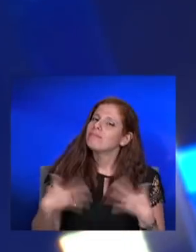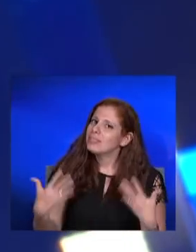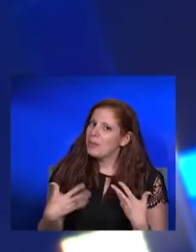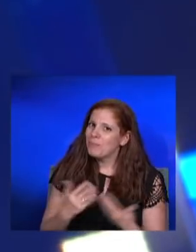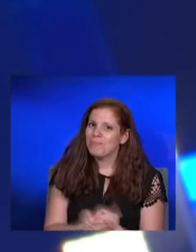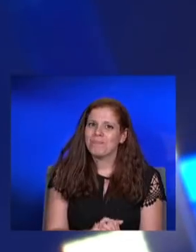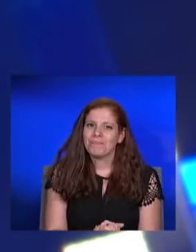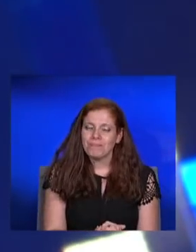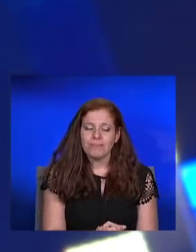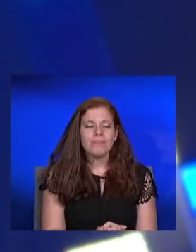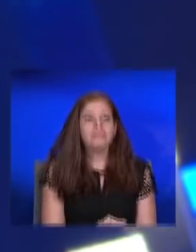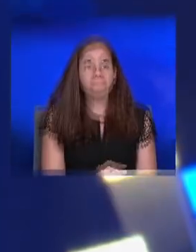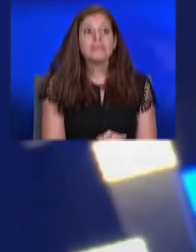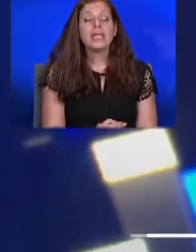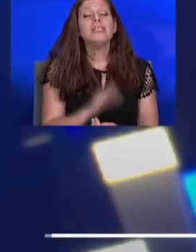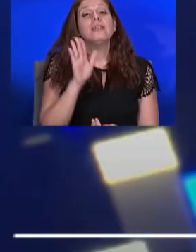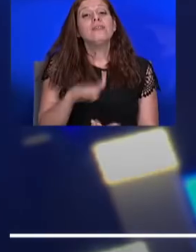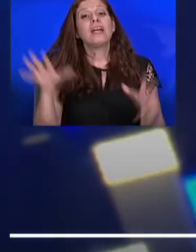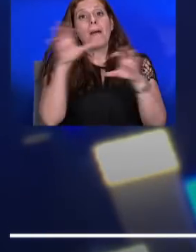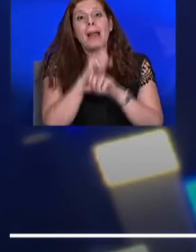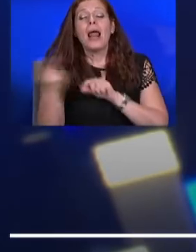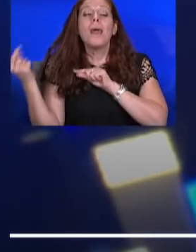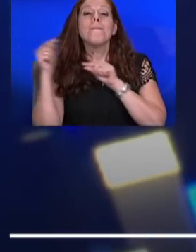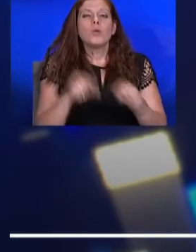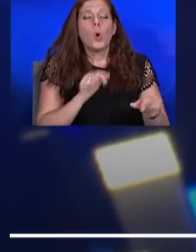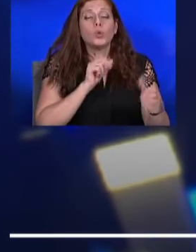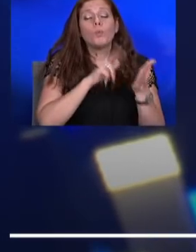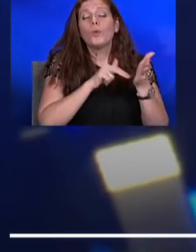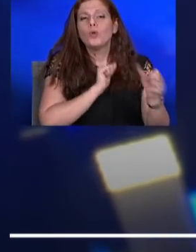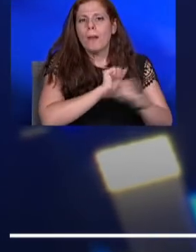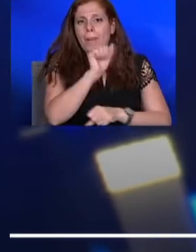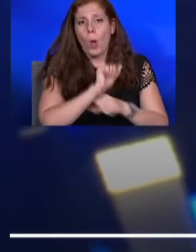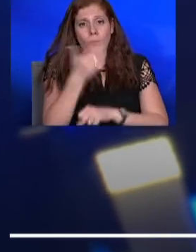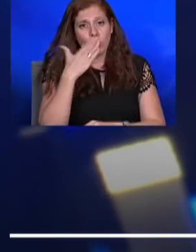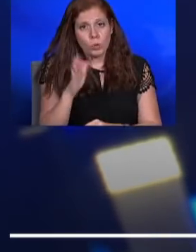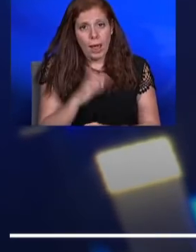וגם הלילה מגיעות אלינו תמונות של מחאות מירושלים.